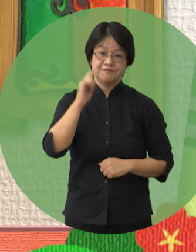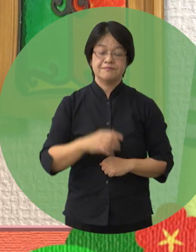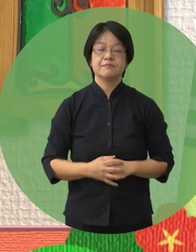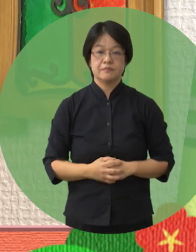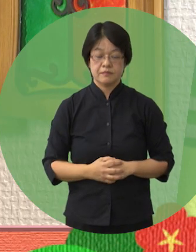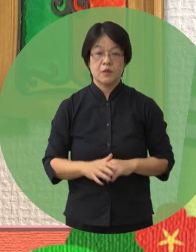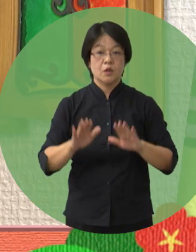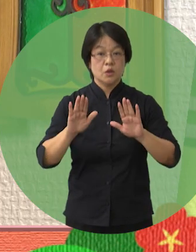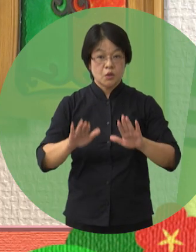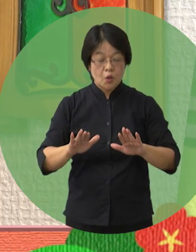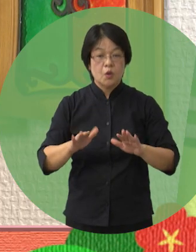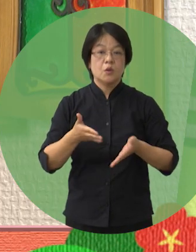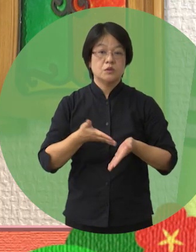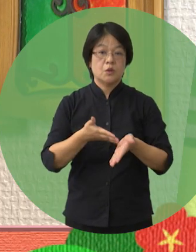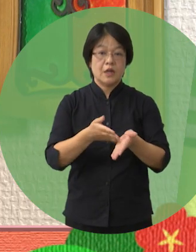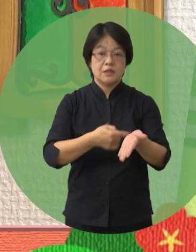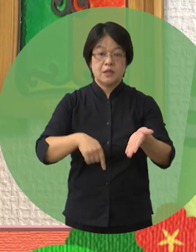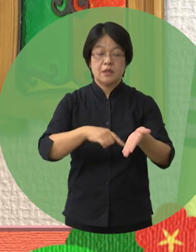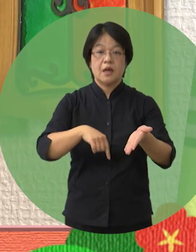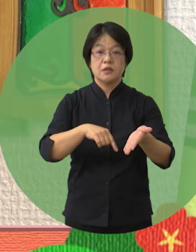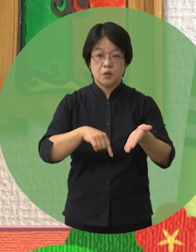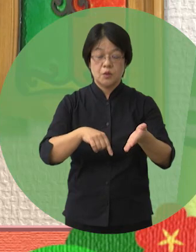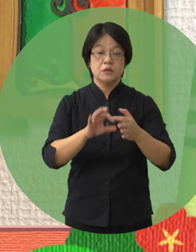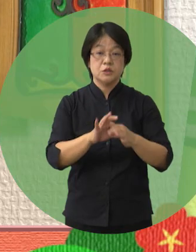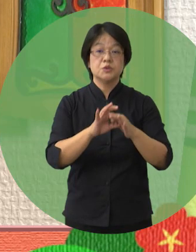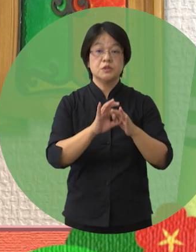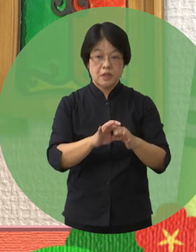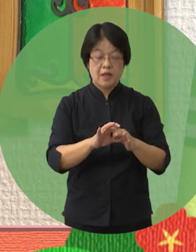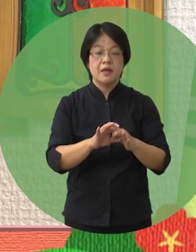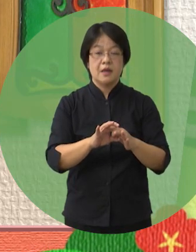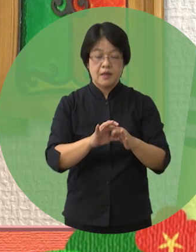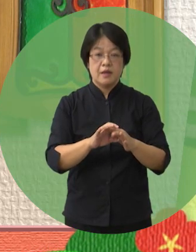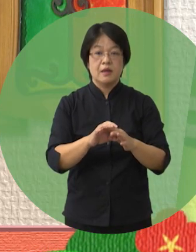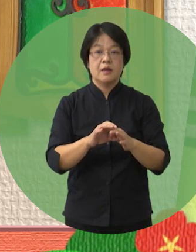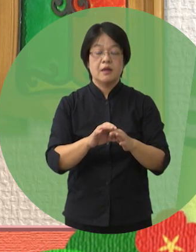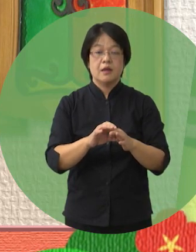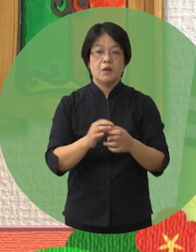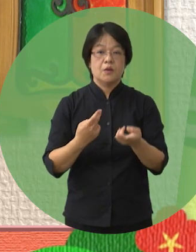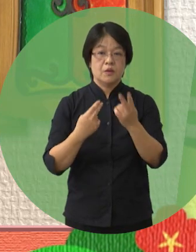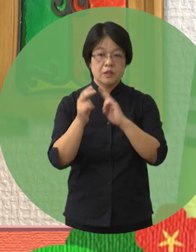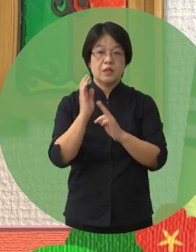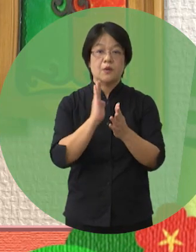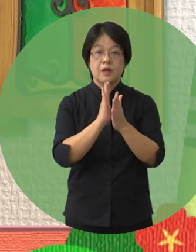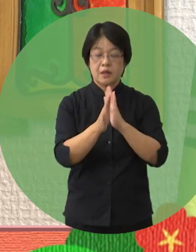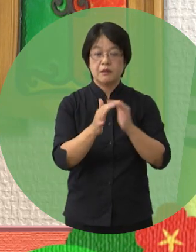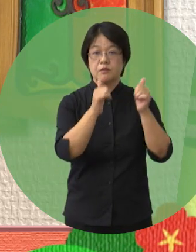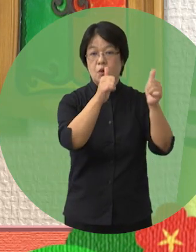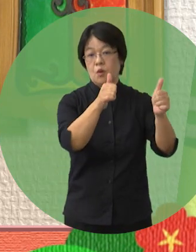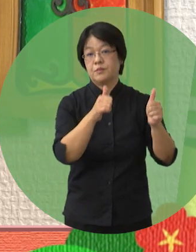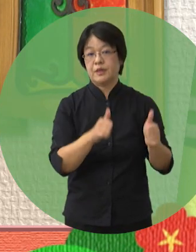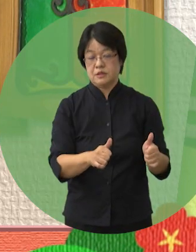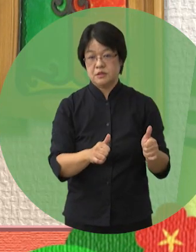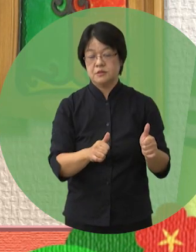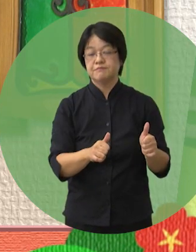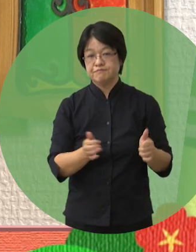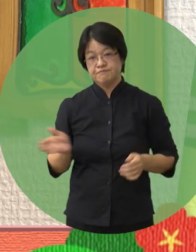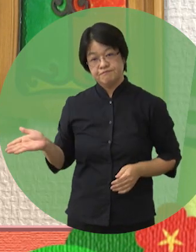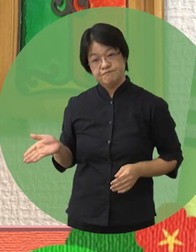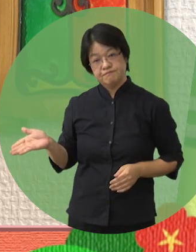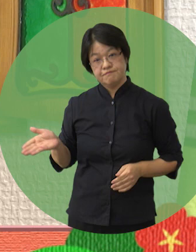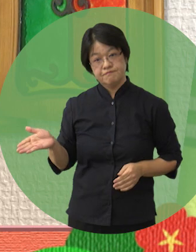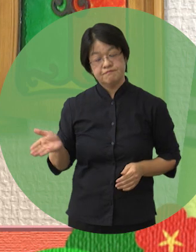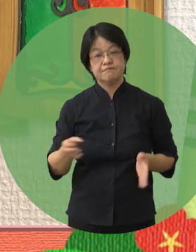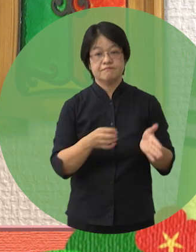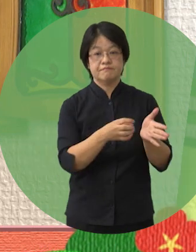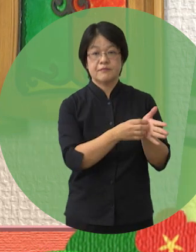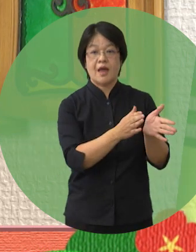今日ご紹介した日米地位協定についての詳しい内容は、県の地位協定ポータルサイトで紹介され